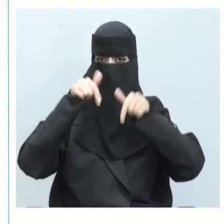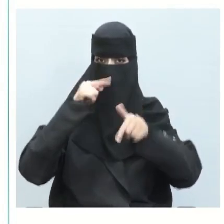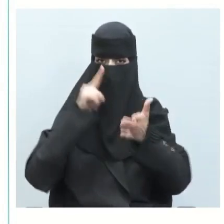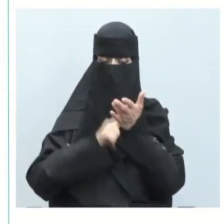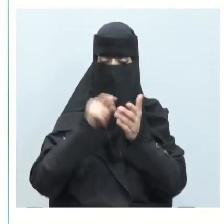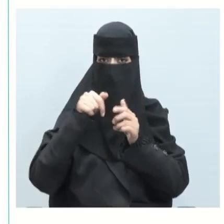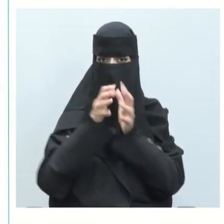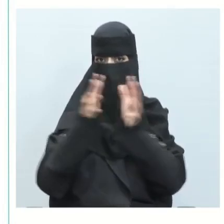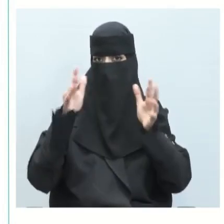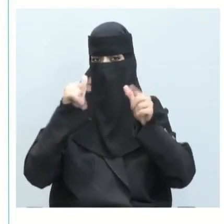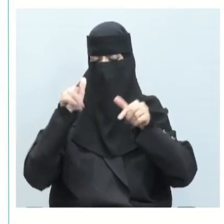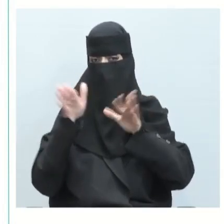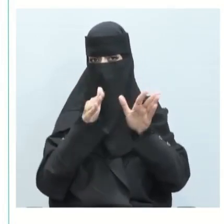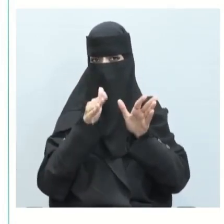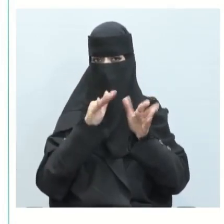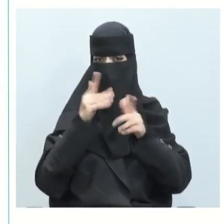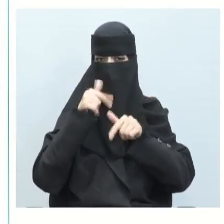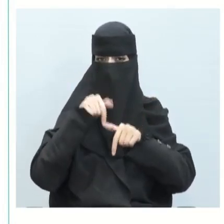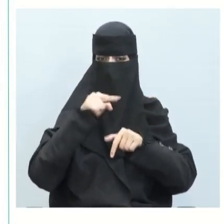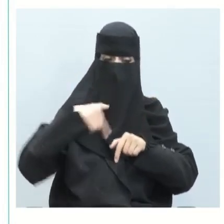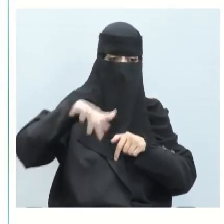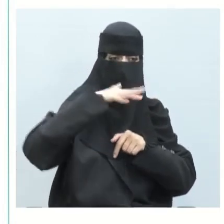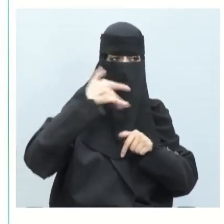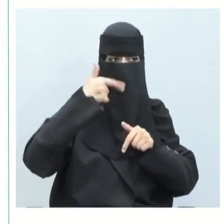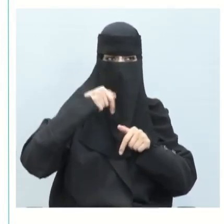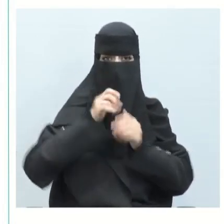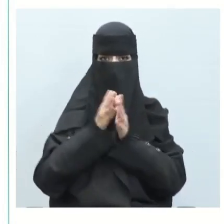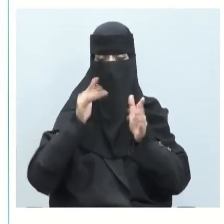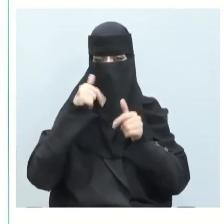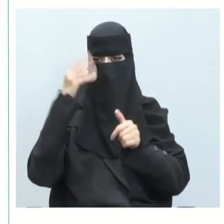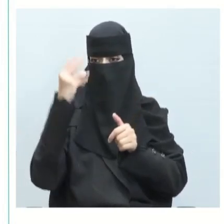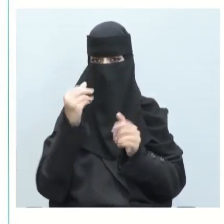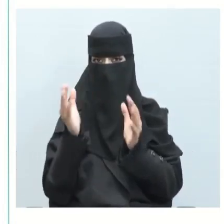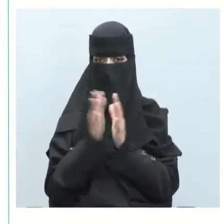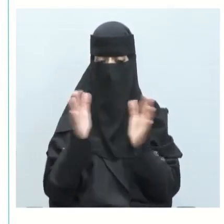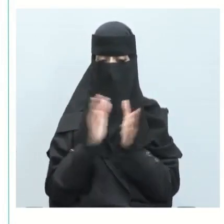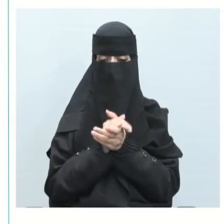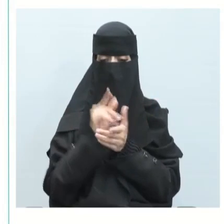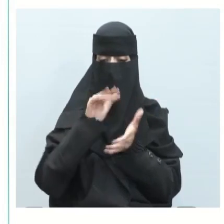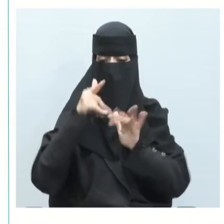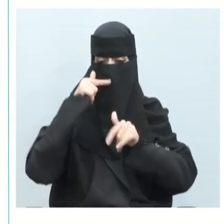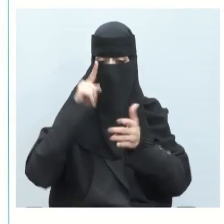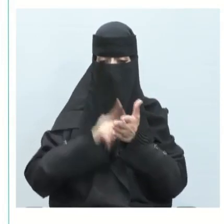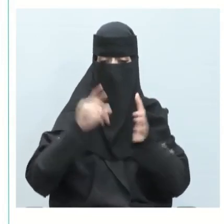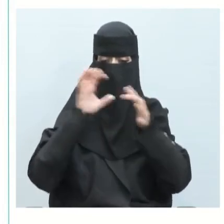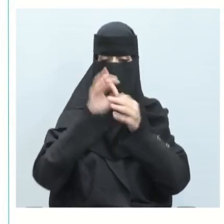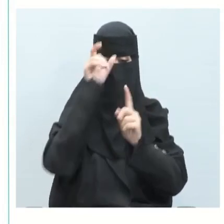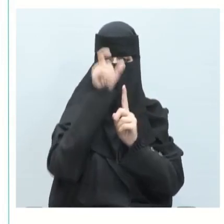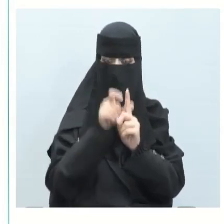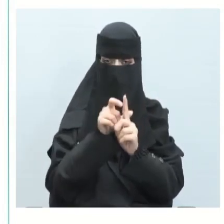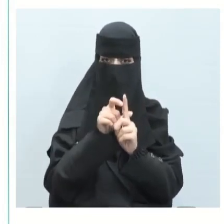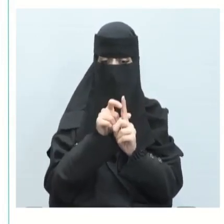تكون واسعه او للجميع وتتسع عدد اكبر بمجرد ان يربط